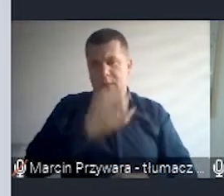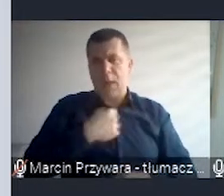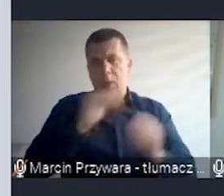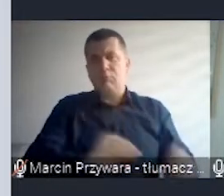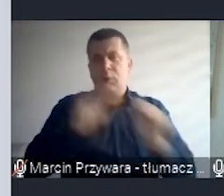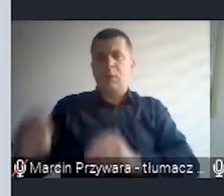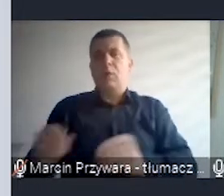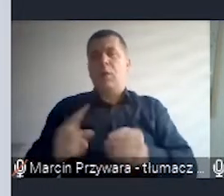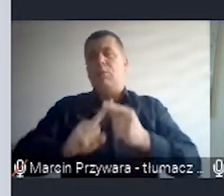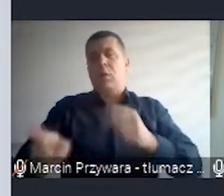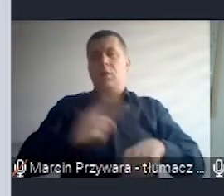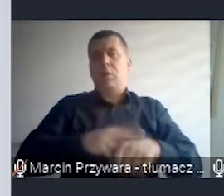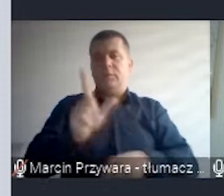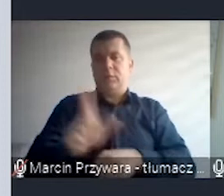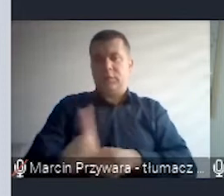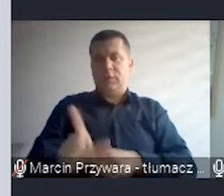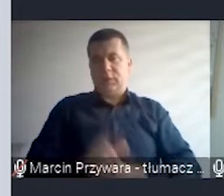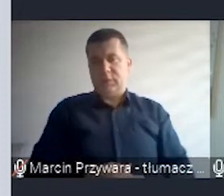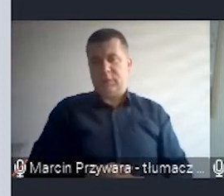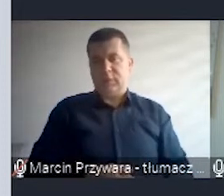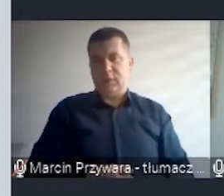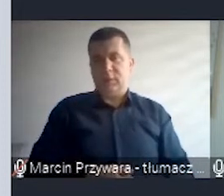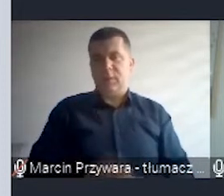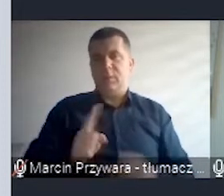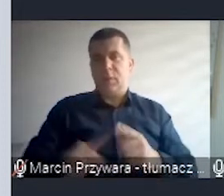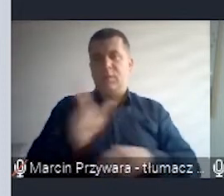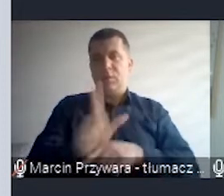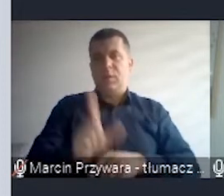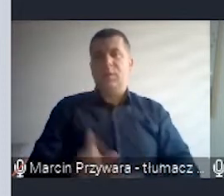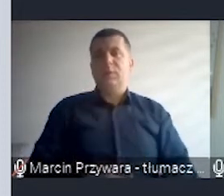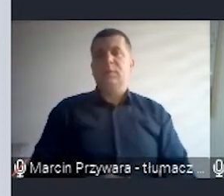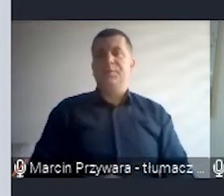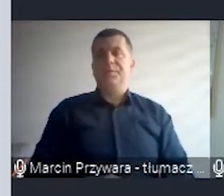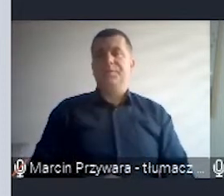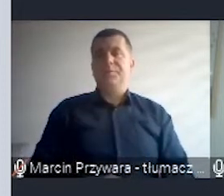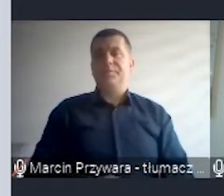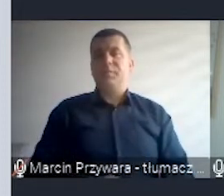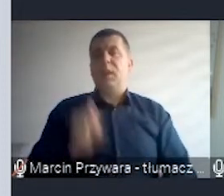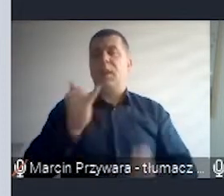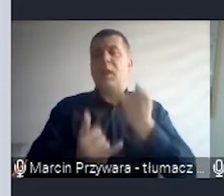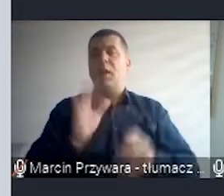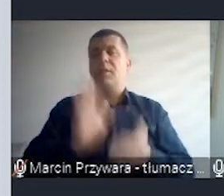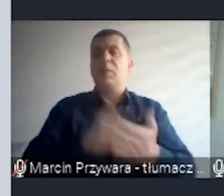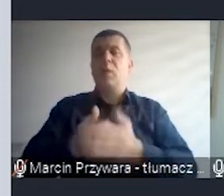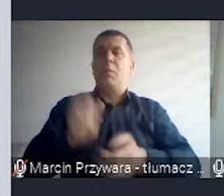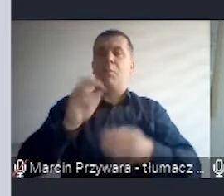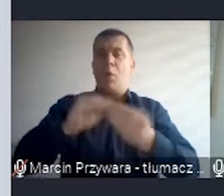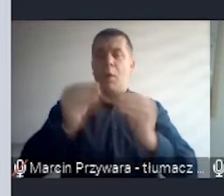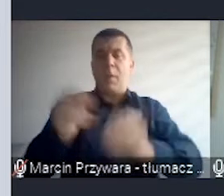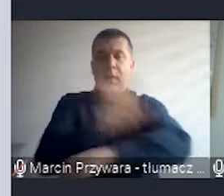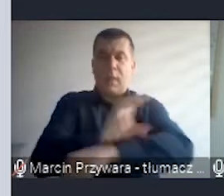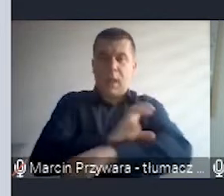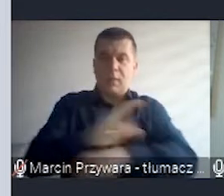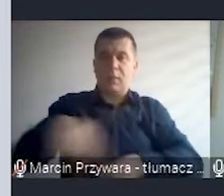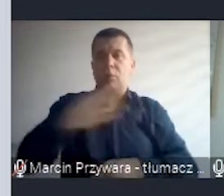prostu przerzucę na tę część po godzinie 12. Gdyby pojawiły się jakieś problemy techniczne, gdybyście